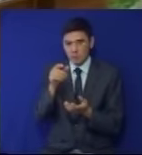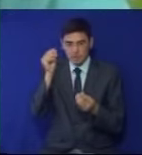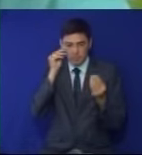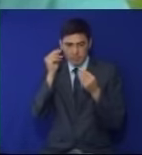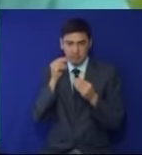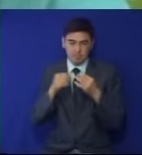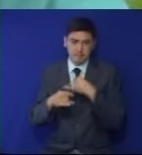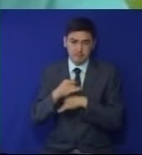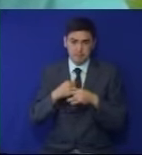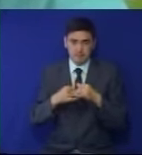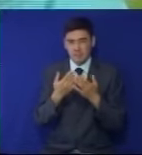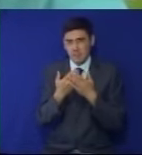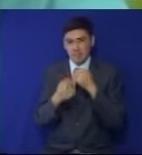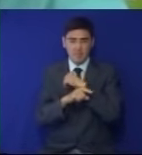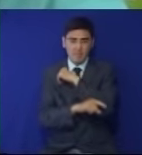келді.